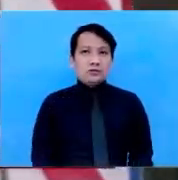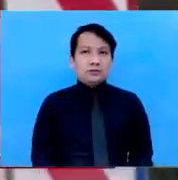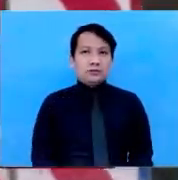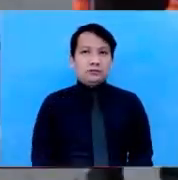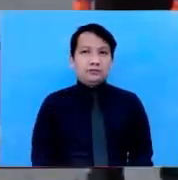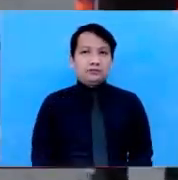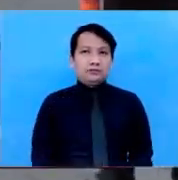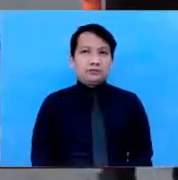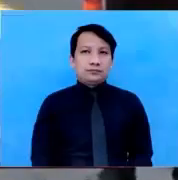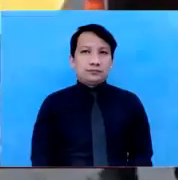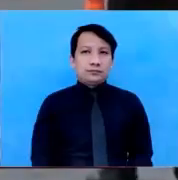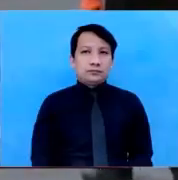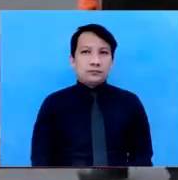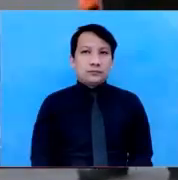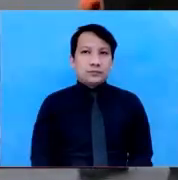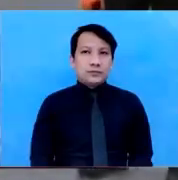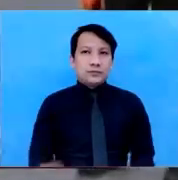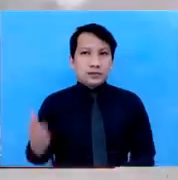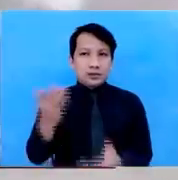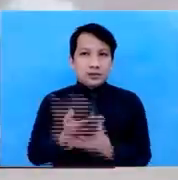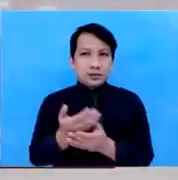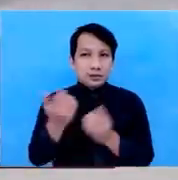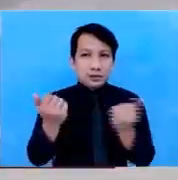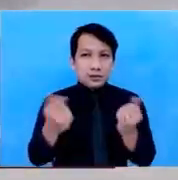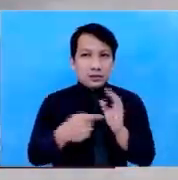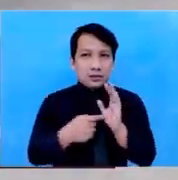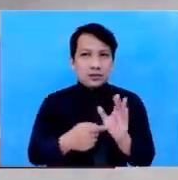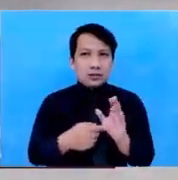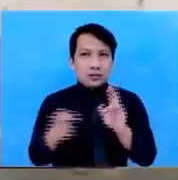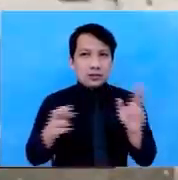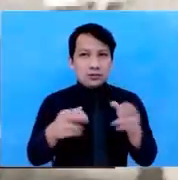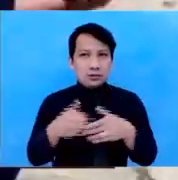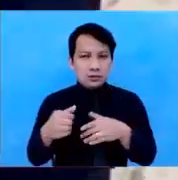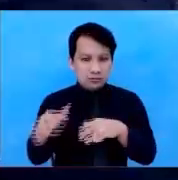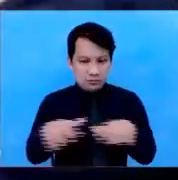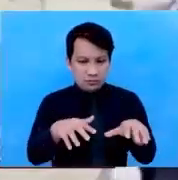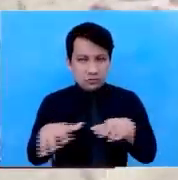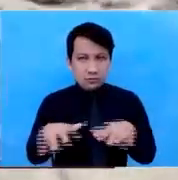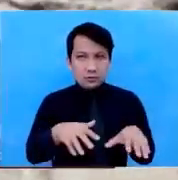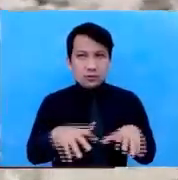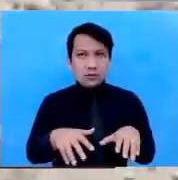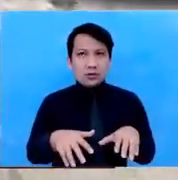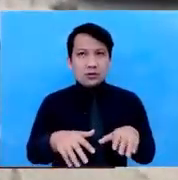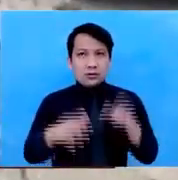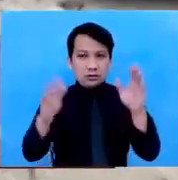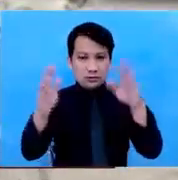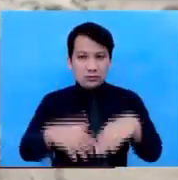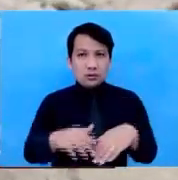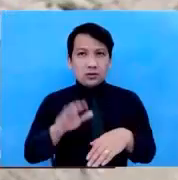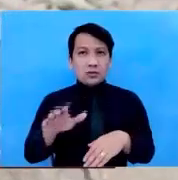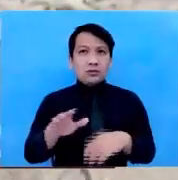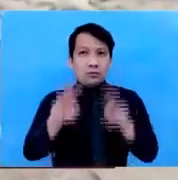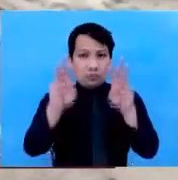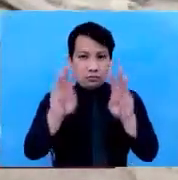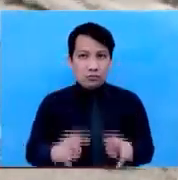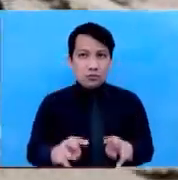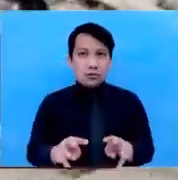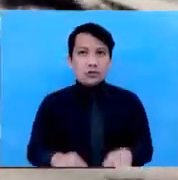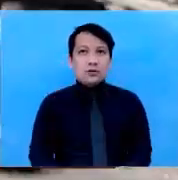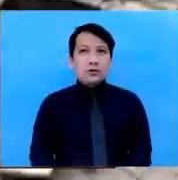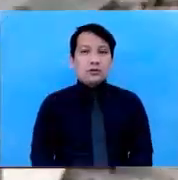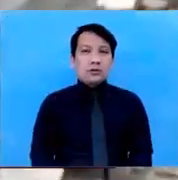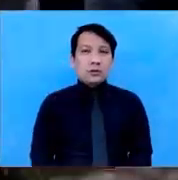Agad ding rumisponde ang mga otoridad. Sa lakas ng pagyanik, may bumigay na bahagi ng pader at bumagsak sa mga